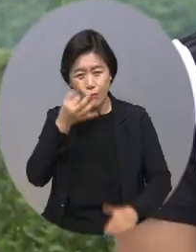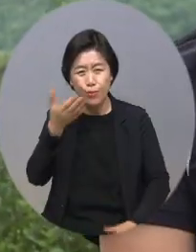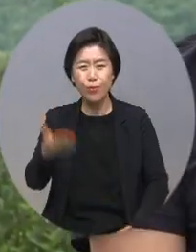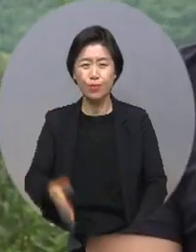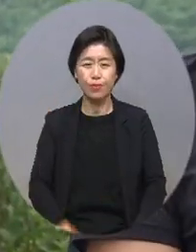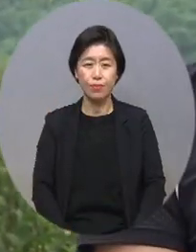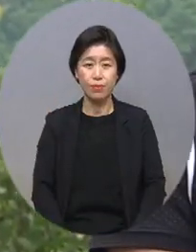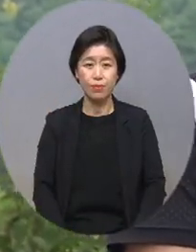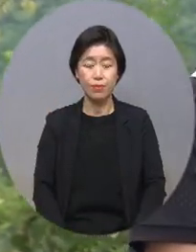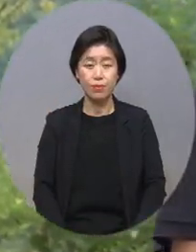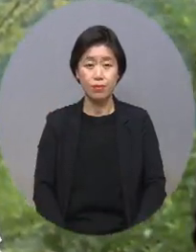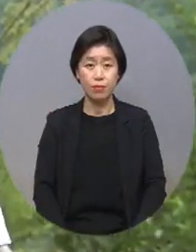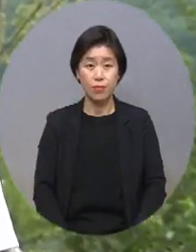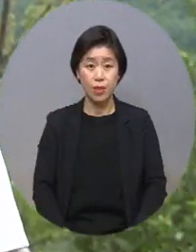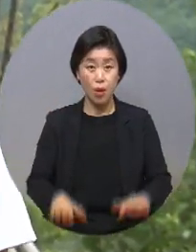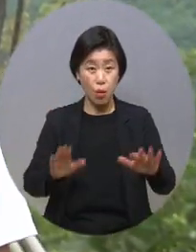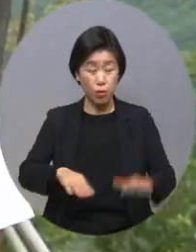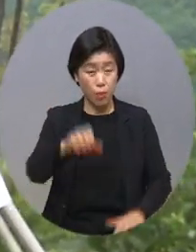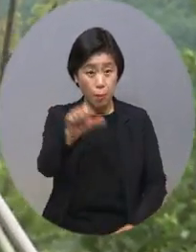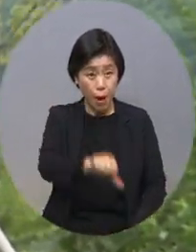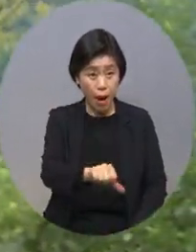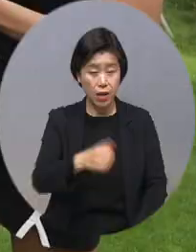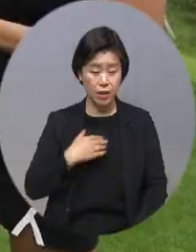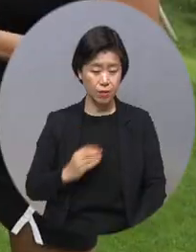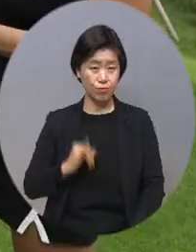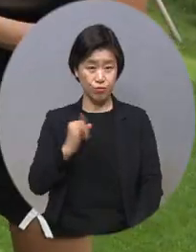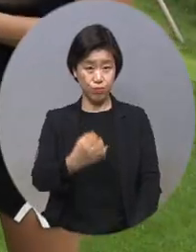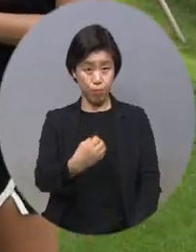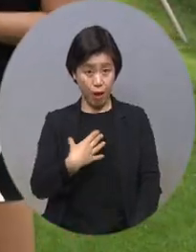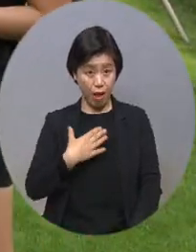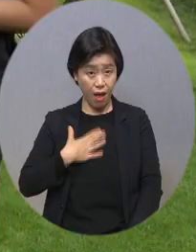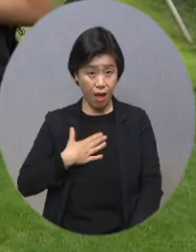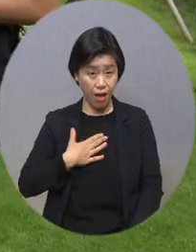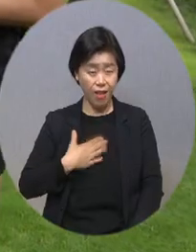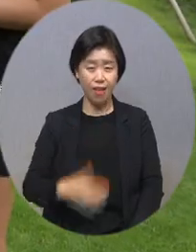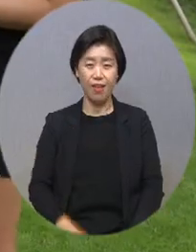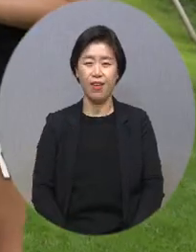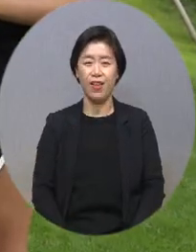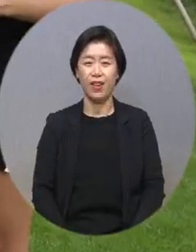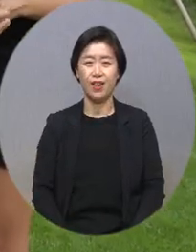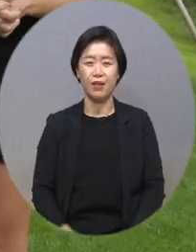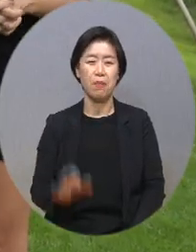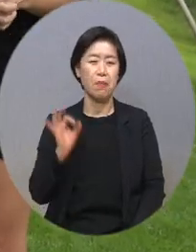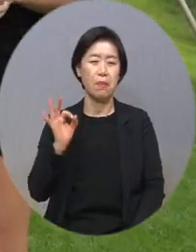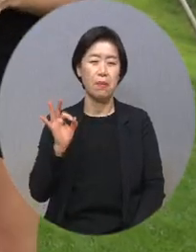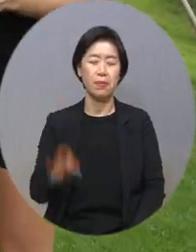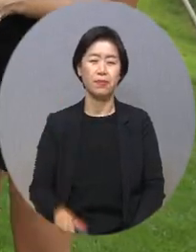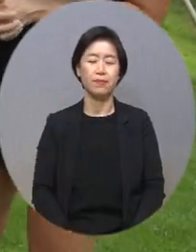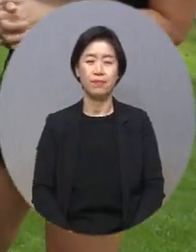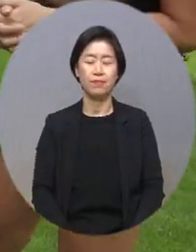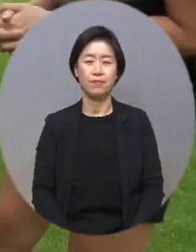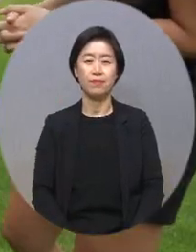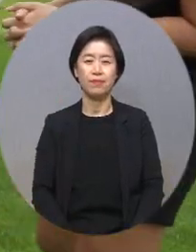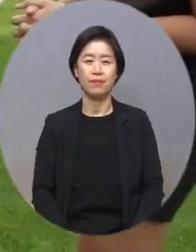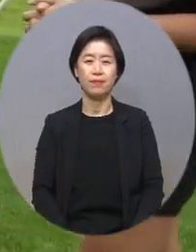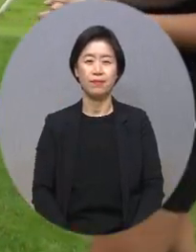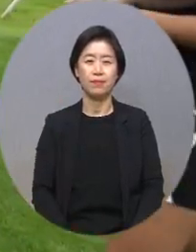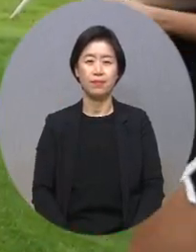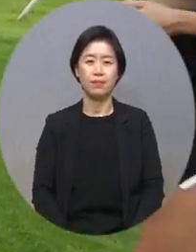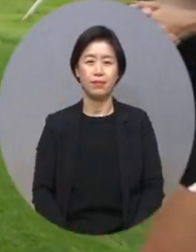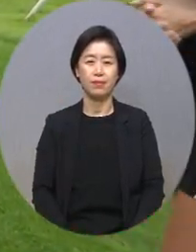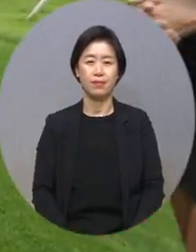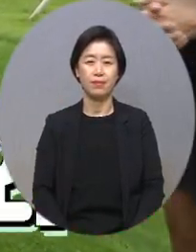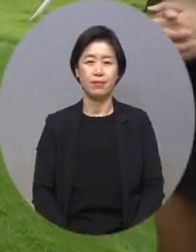여기서는 못 치면 누나라고 불러라. 알았어. 진짜? 알았어. 골. 맞춰야 돼. 이유가. 오케이 화이팅. 설마 이거는. 오빠 이것도